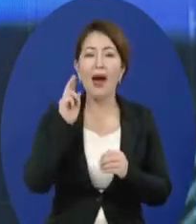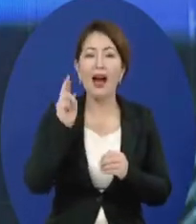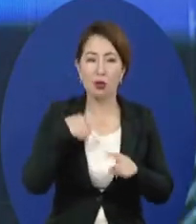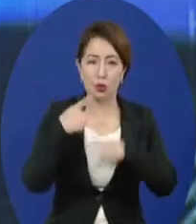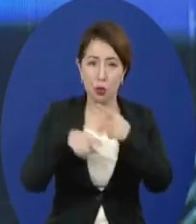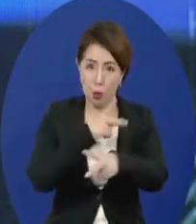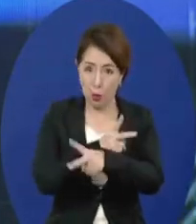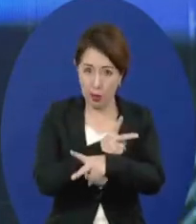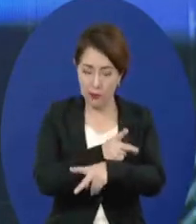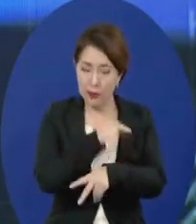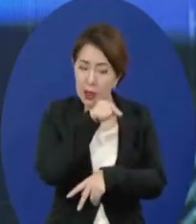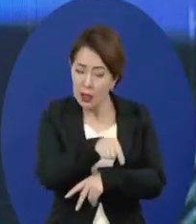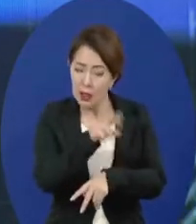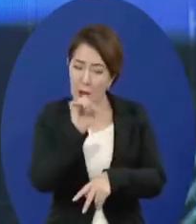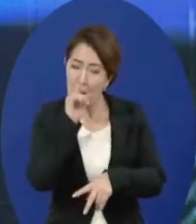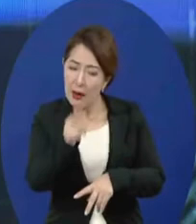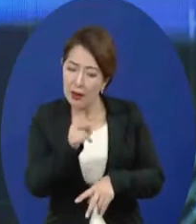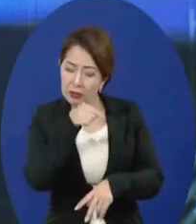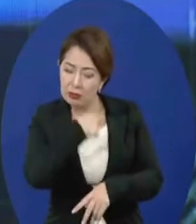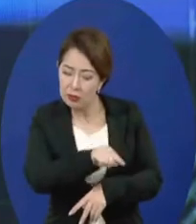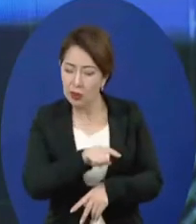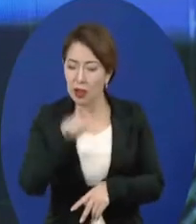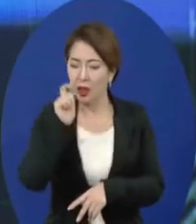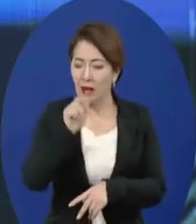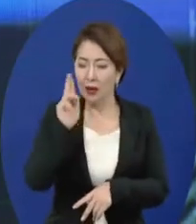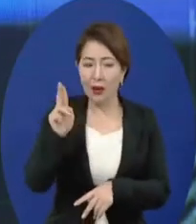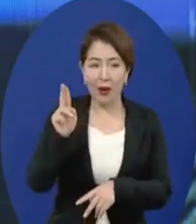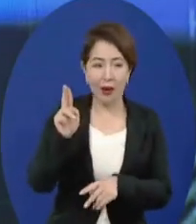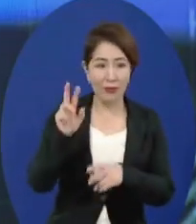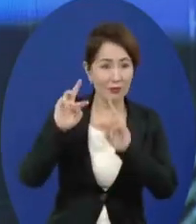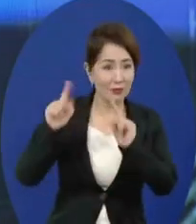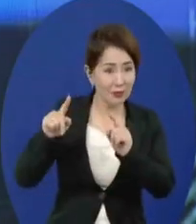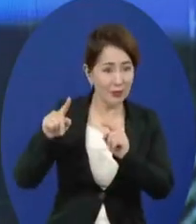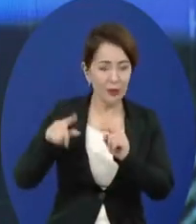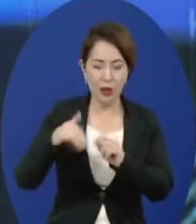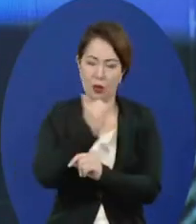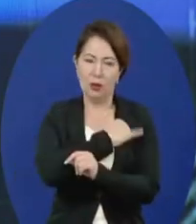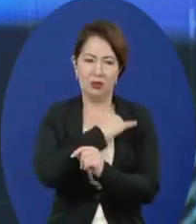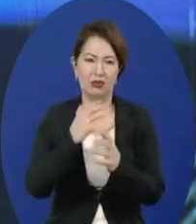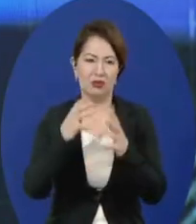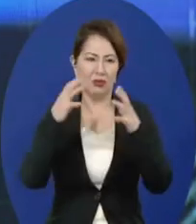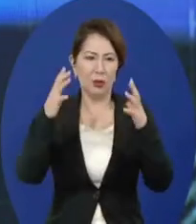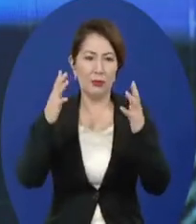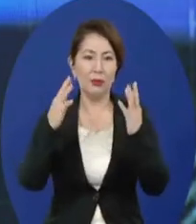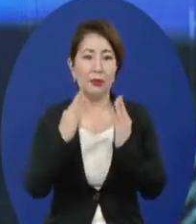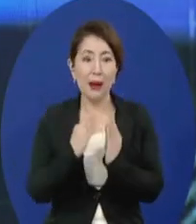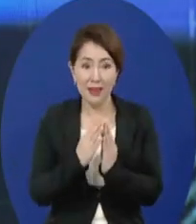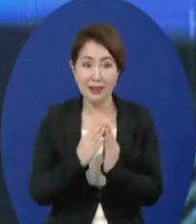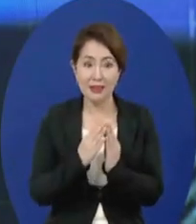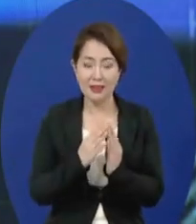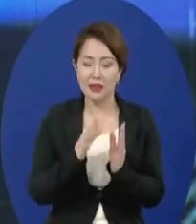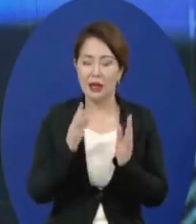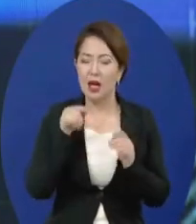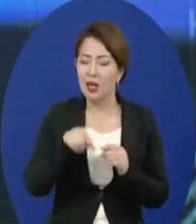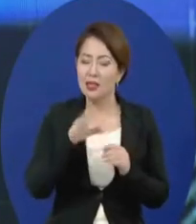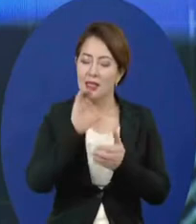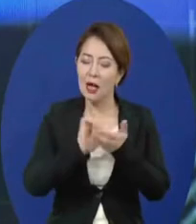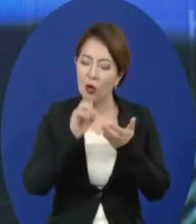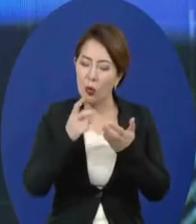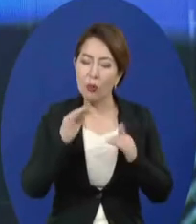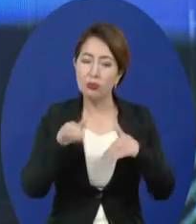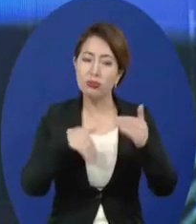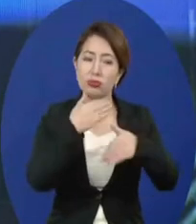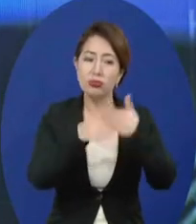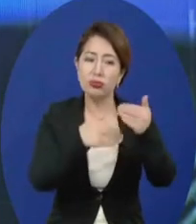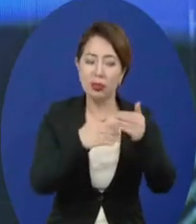хуульд нэмэлт өөрчлөлт орсноро банкуд хувьцаат компанийн хэлбэрт шилжиж удирдлагын хит төвлөрөл нь буурах юм байна. За эргээд санхүүгийн салбар хөгжих,